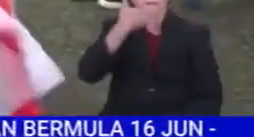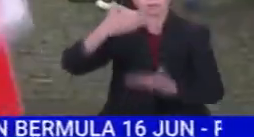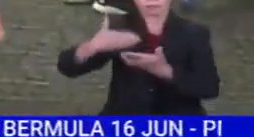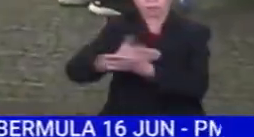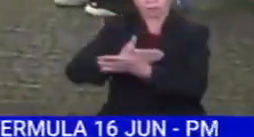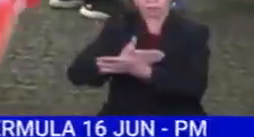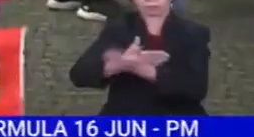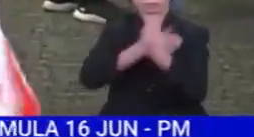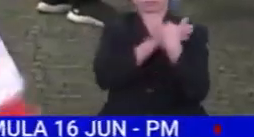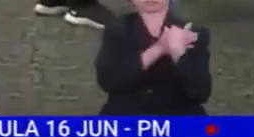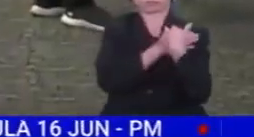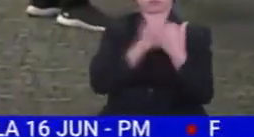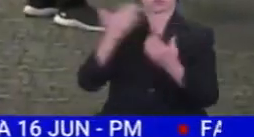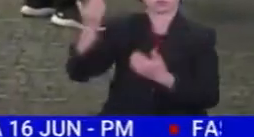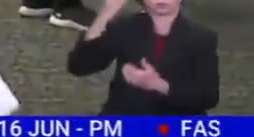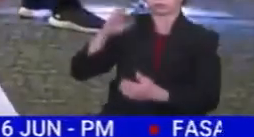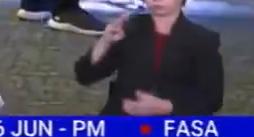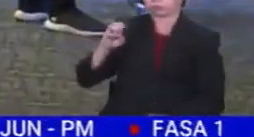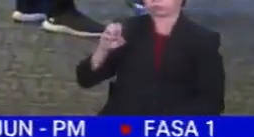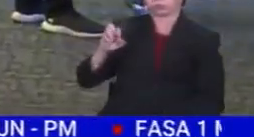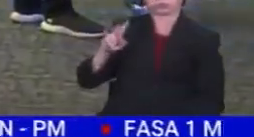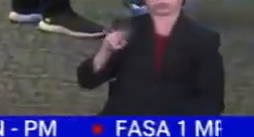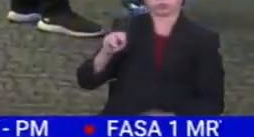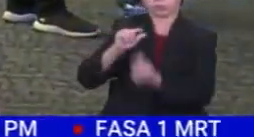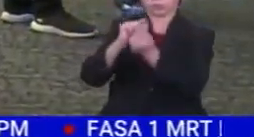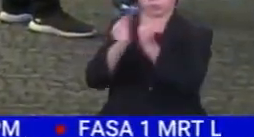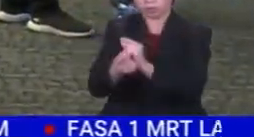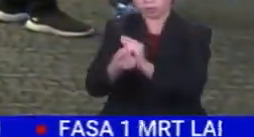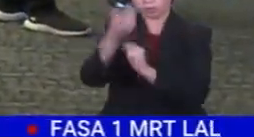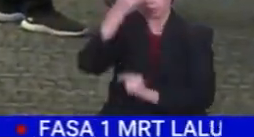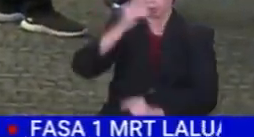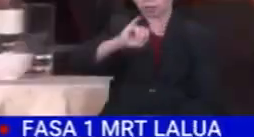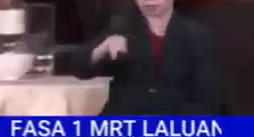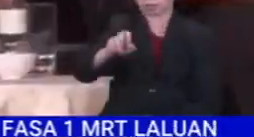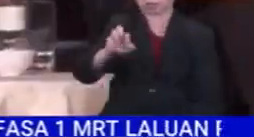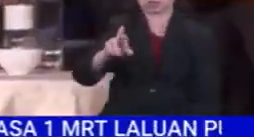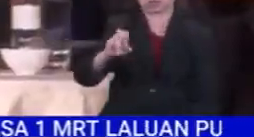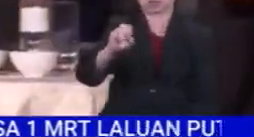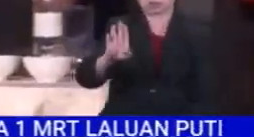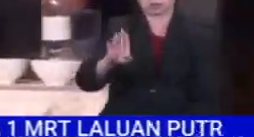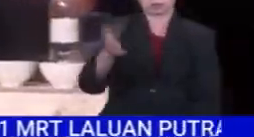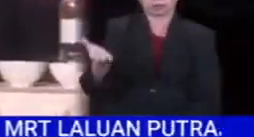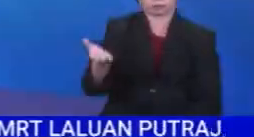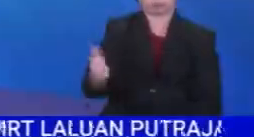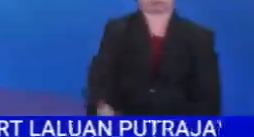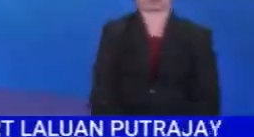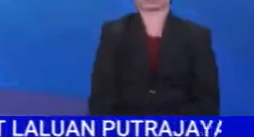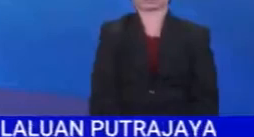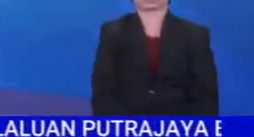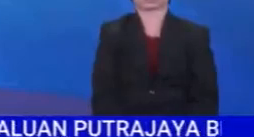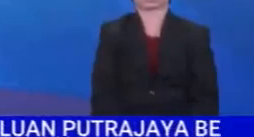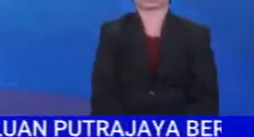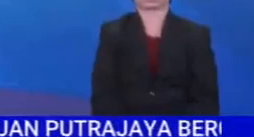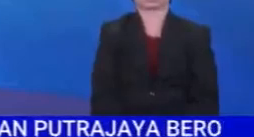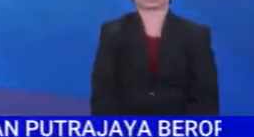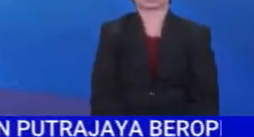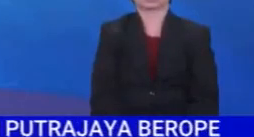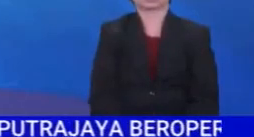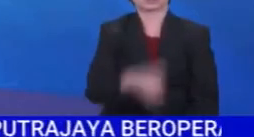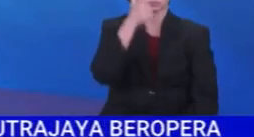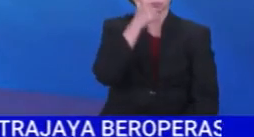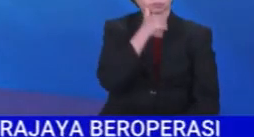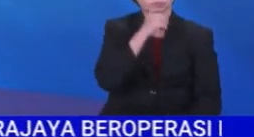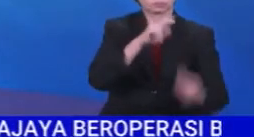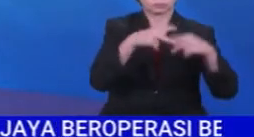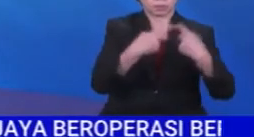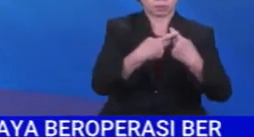uh yang disandang oleh Miro Simo menggantikan ada tokcer untuk cabut pergerakan wanita